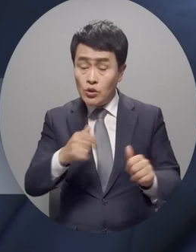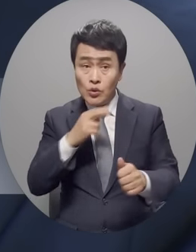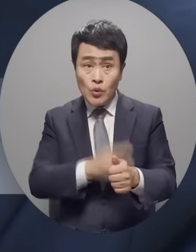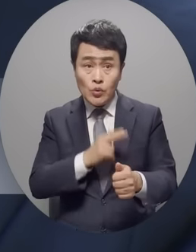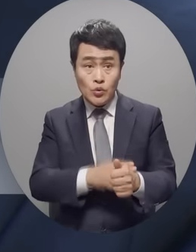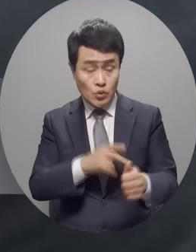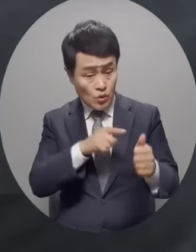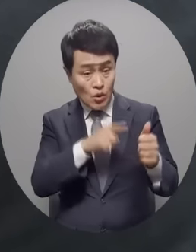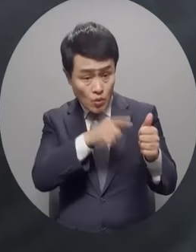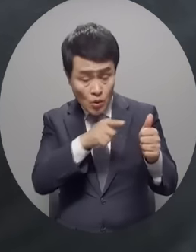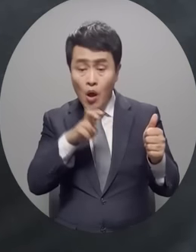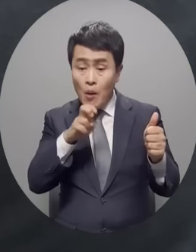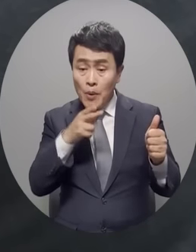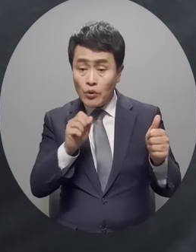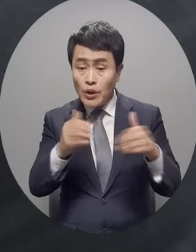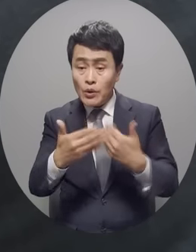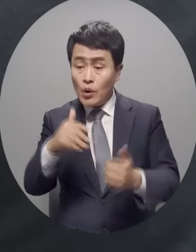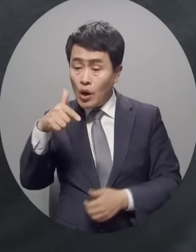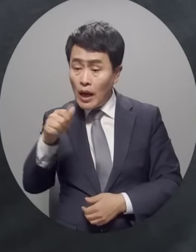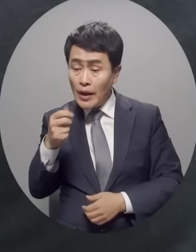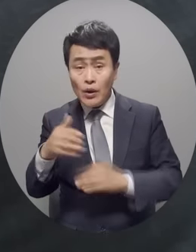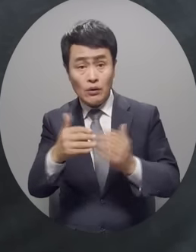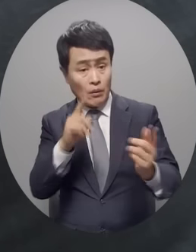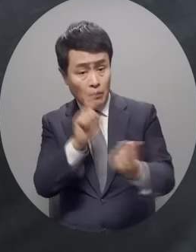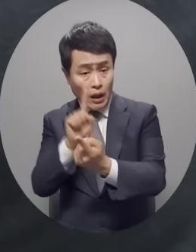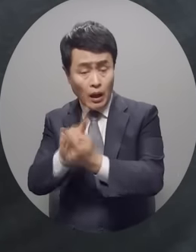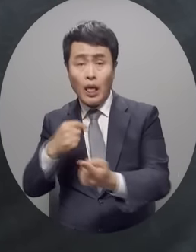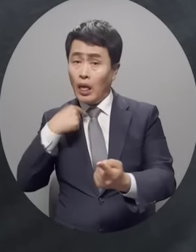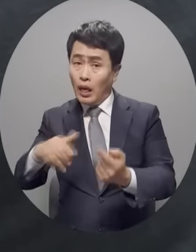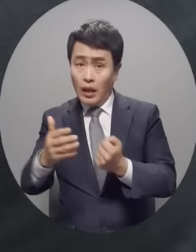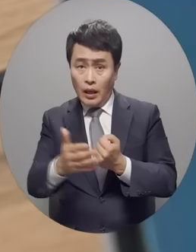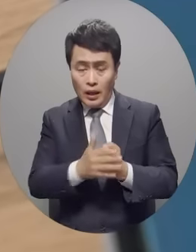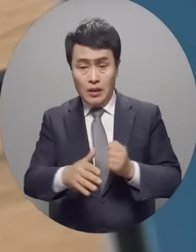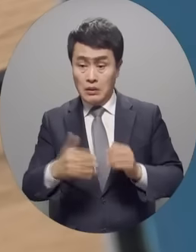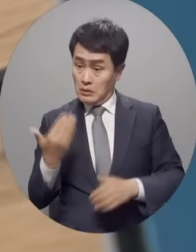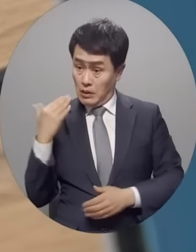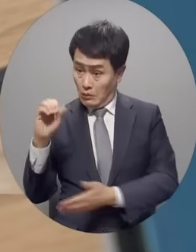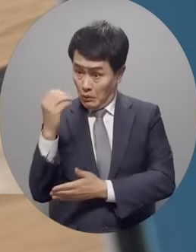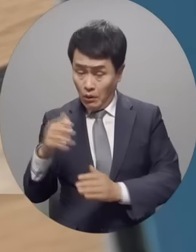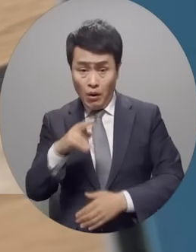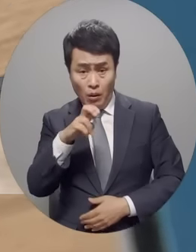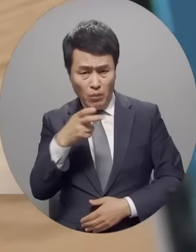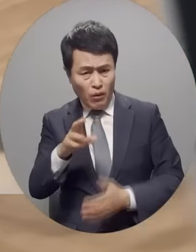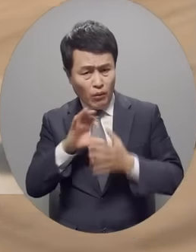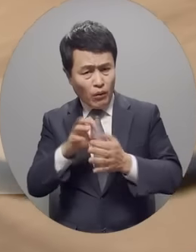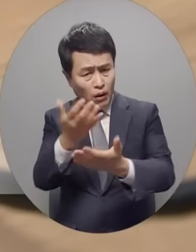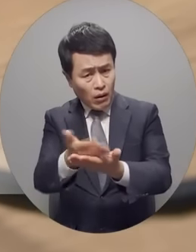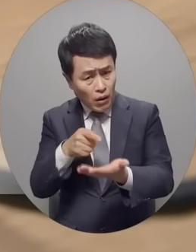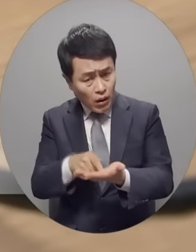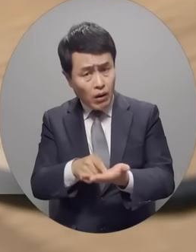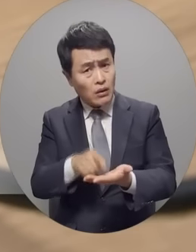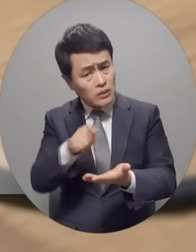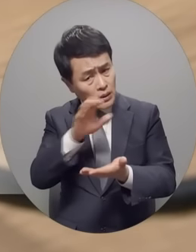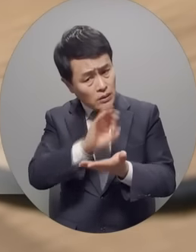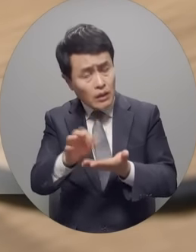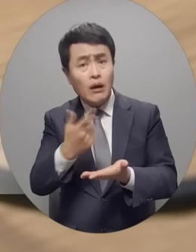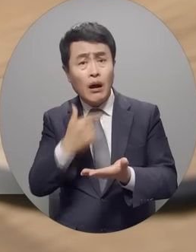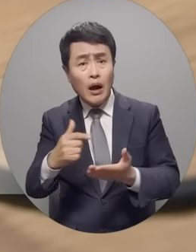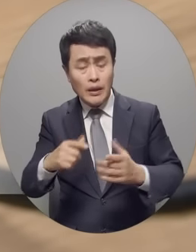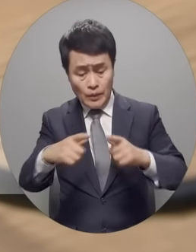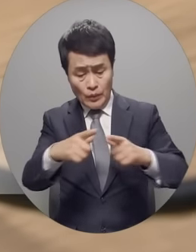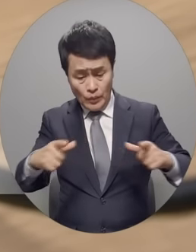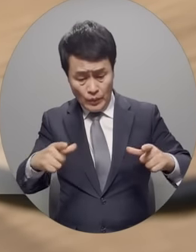없다고 했습니다. 그러면서 최근 쏟아진 명시 관련 보도를 접하고는 당시 사용했던 외장 하드를 뒤져보다 문제의